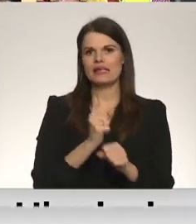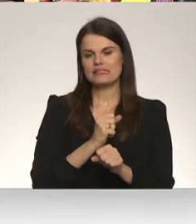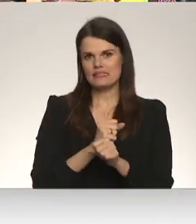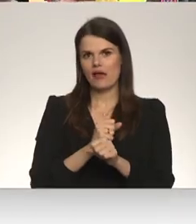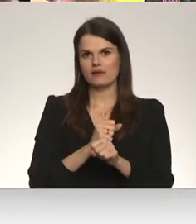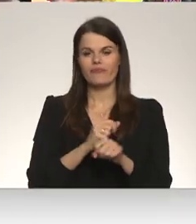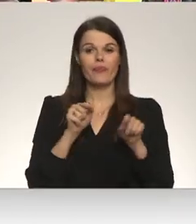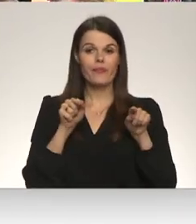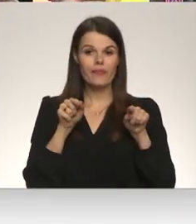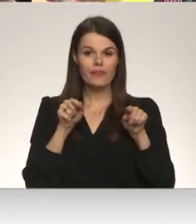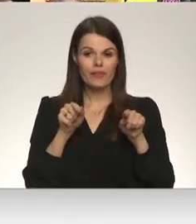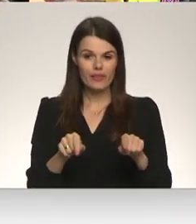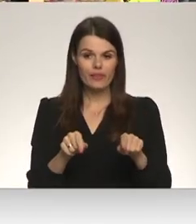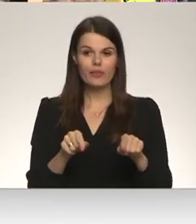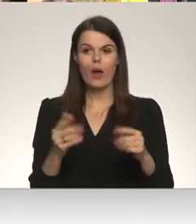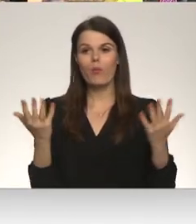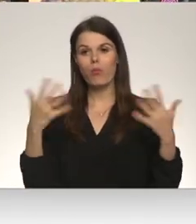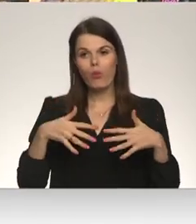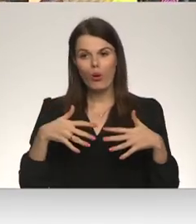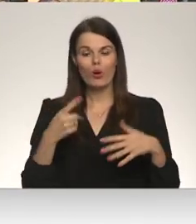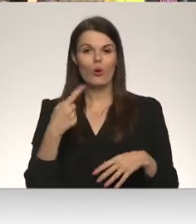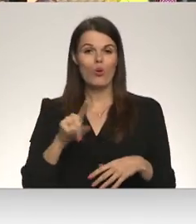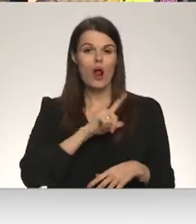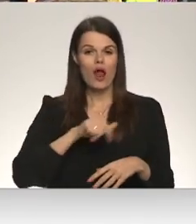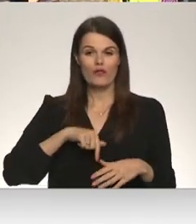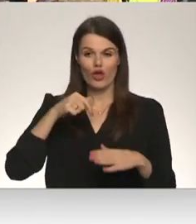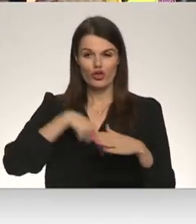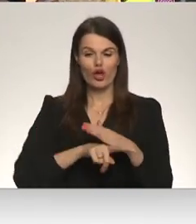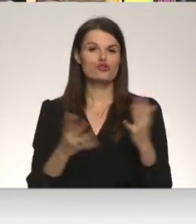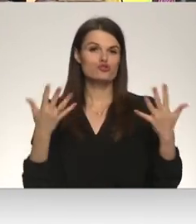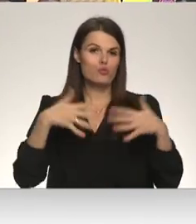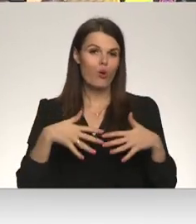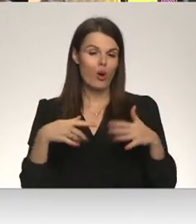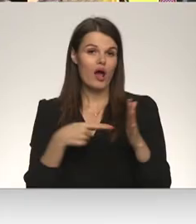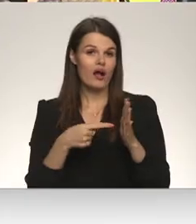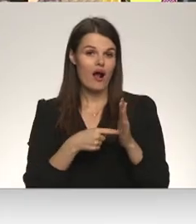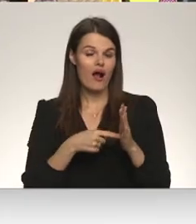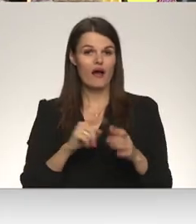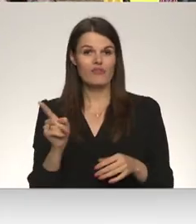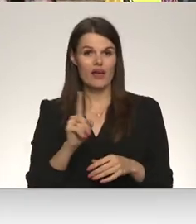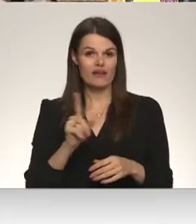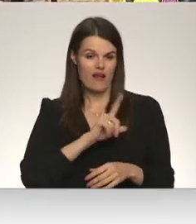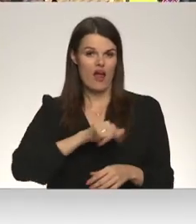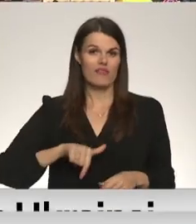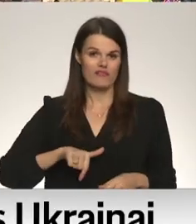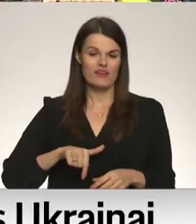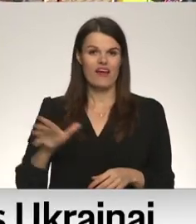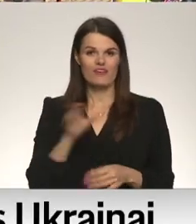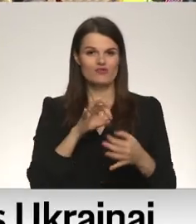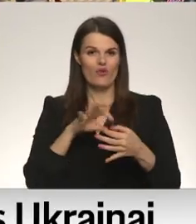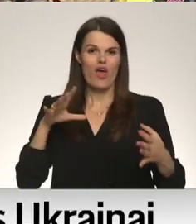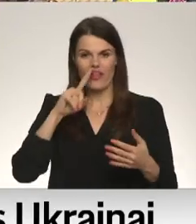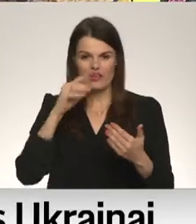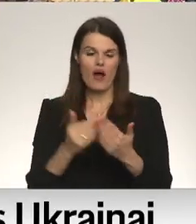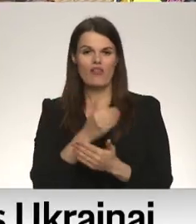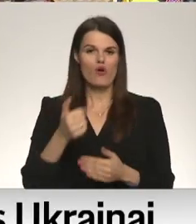būtībā, un tas ir jāatzīst, ko Latvija ir iekšpolitika, kāda ir vedusi visu neatkarības